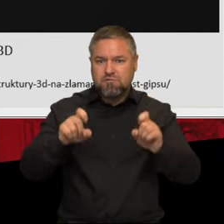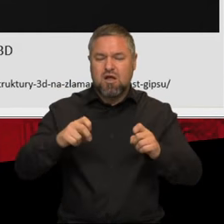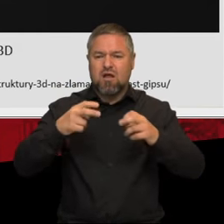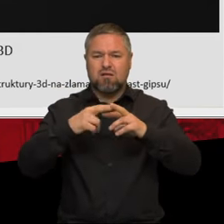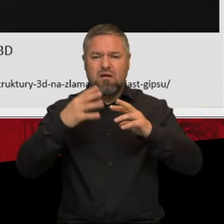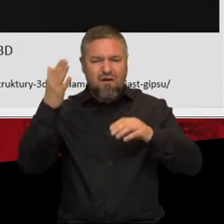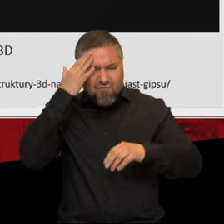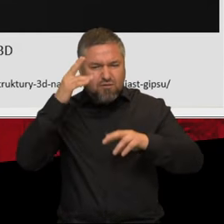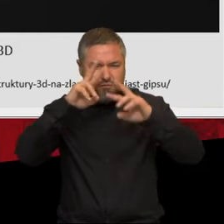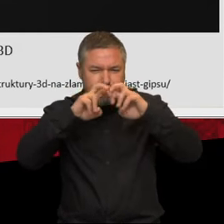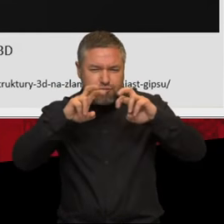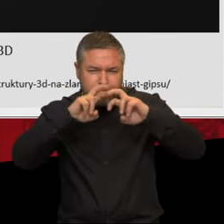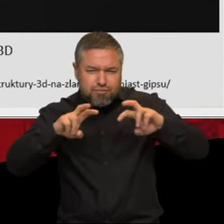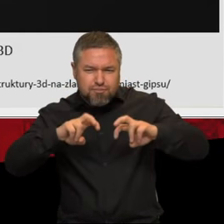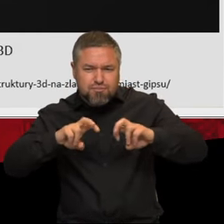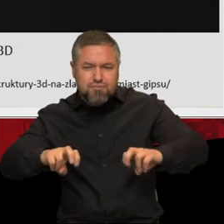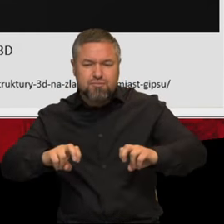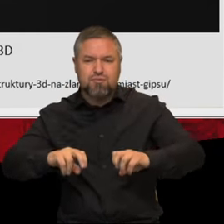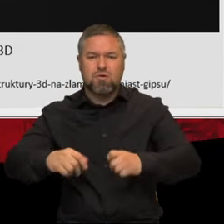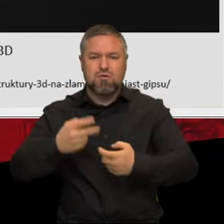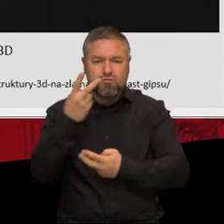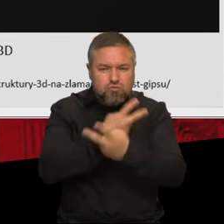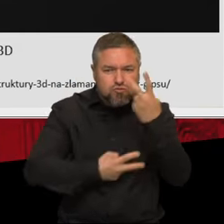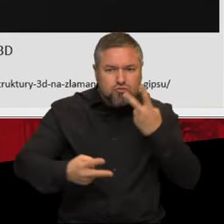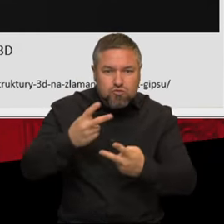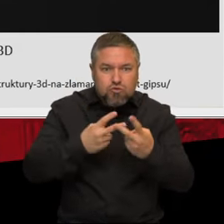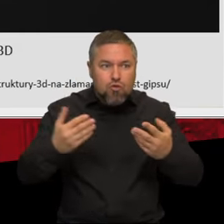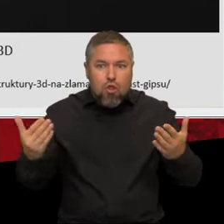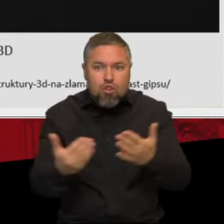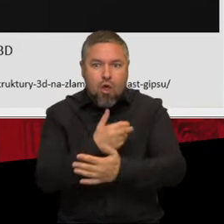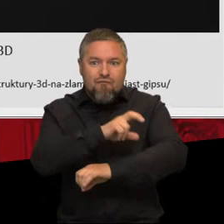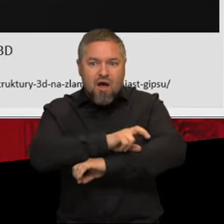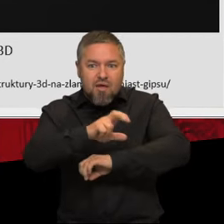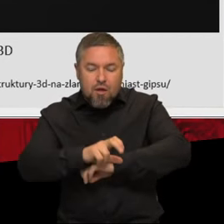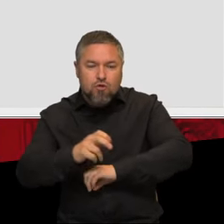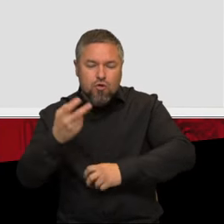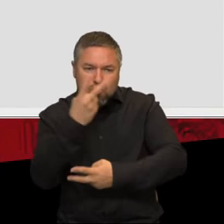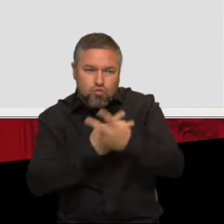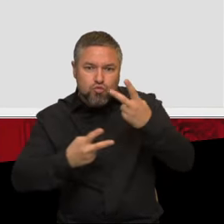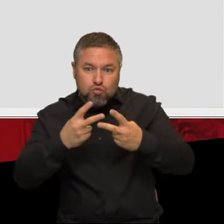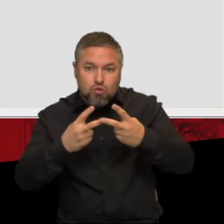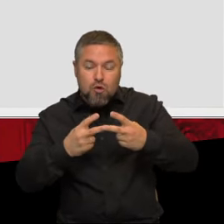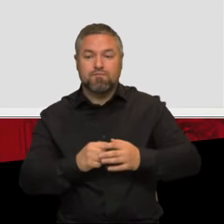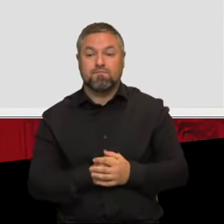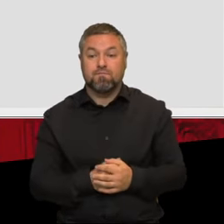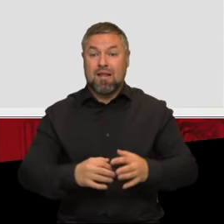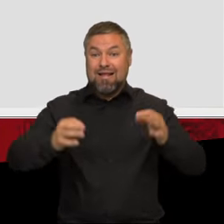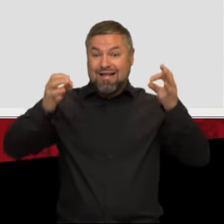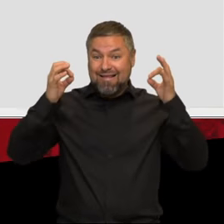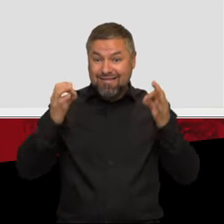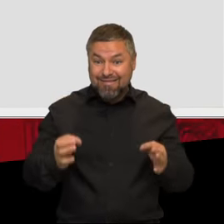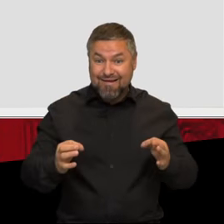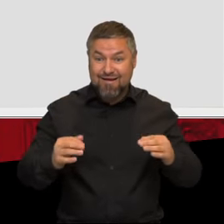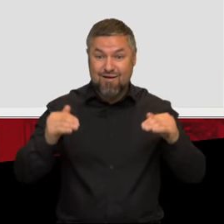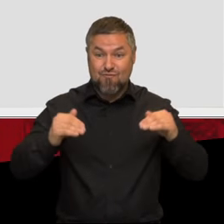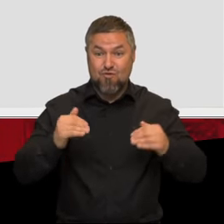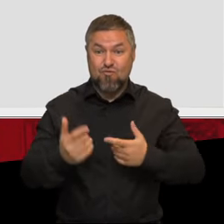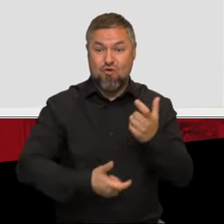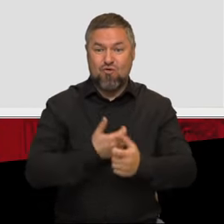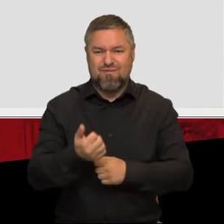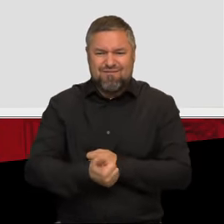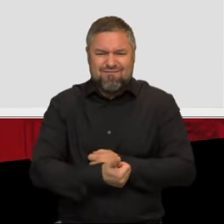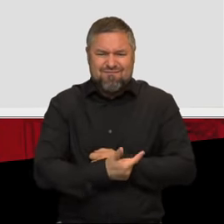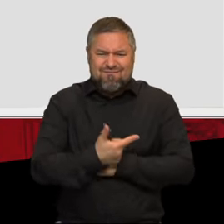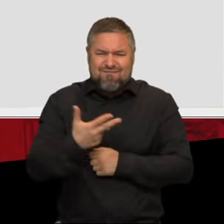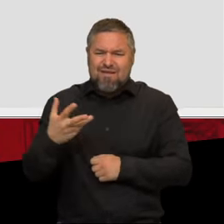wiedzę, poznawać jego nowe zastosowania. I proszę Państwa, obecnie możemy wykonywać